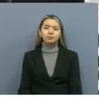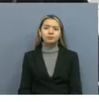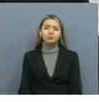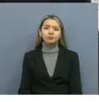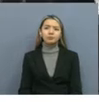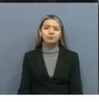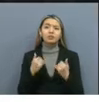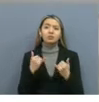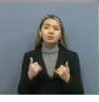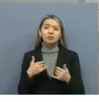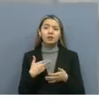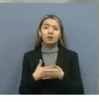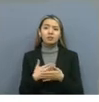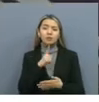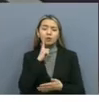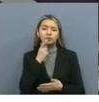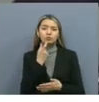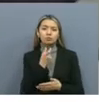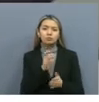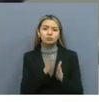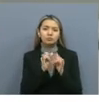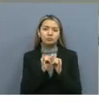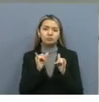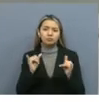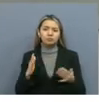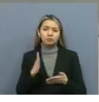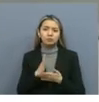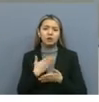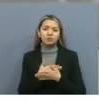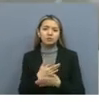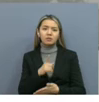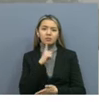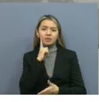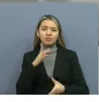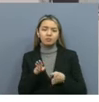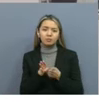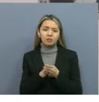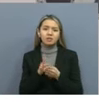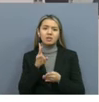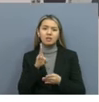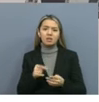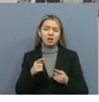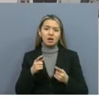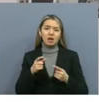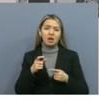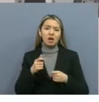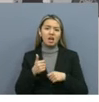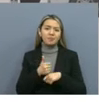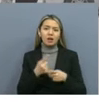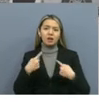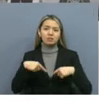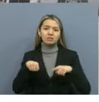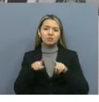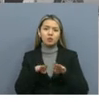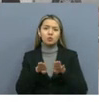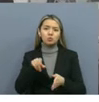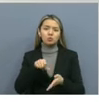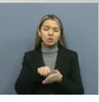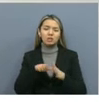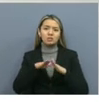Елімізде бүгінде еріктілер қозғалыстары біртіндеп дамып келеді. Оған белсенді азаматтармен қатар үкіметтік емес ұйым өкілдері де араласуда. Олар балалар